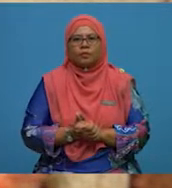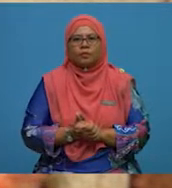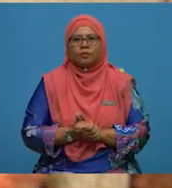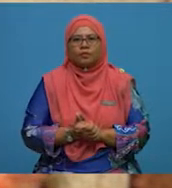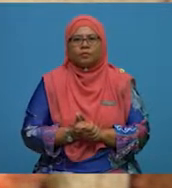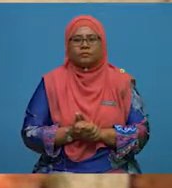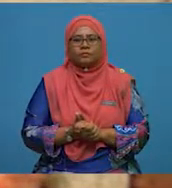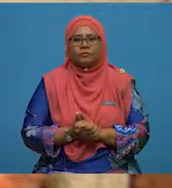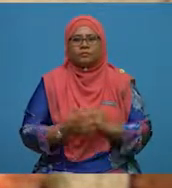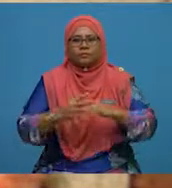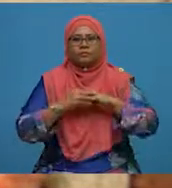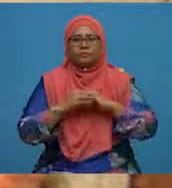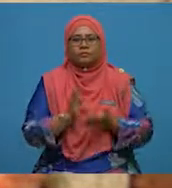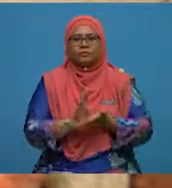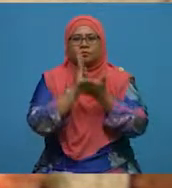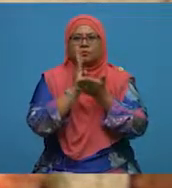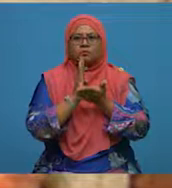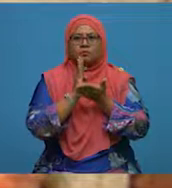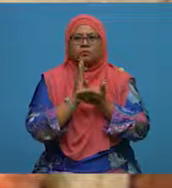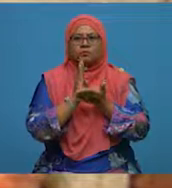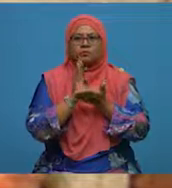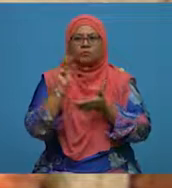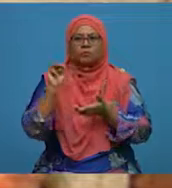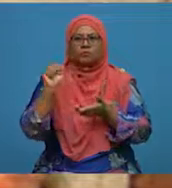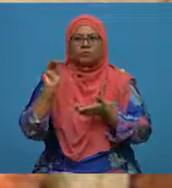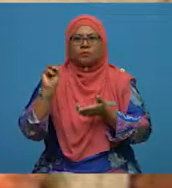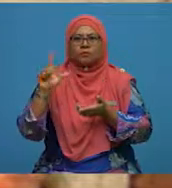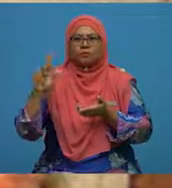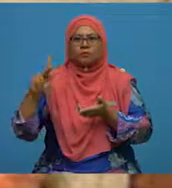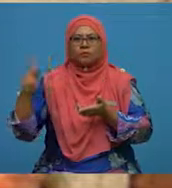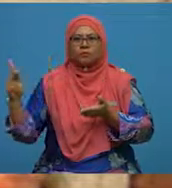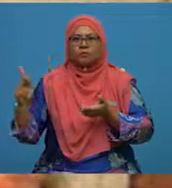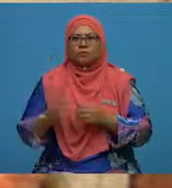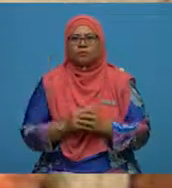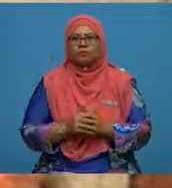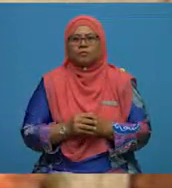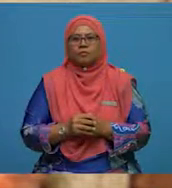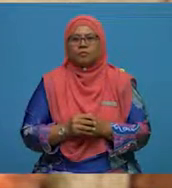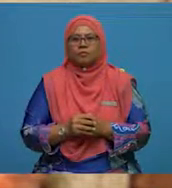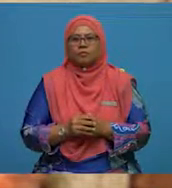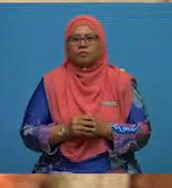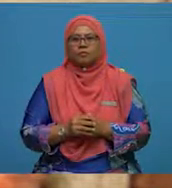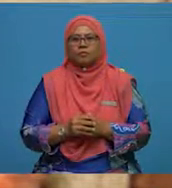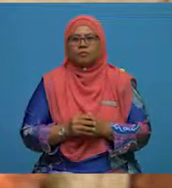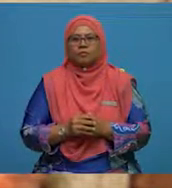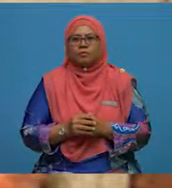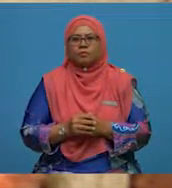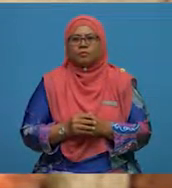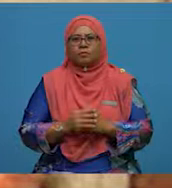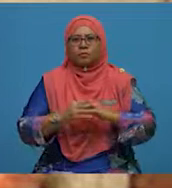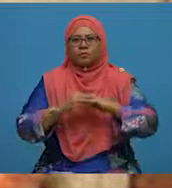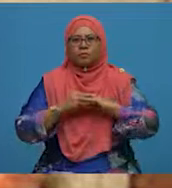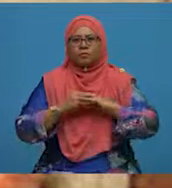British membantu Alfie Bey menguasai Mesir dengan syarat British diberi peluang